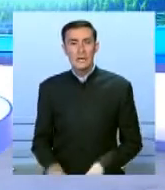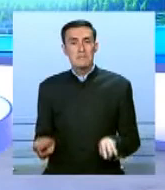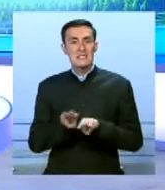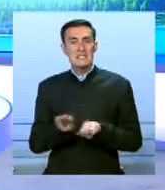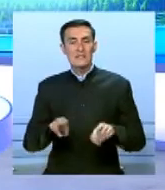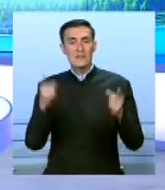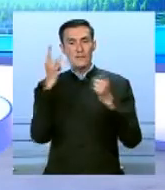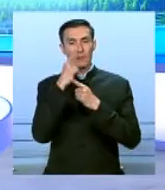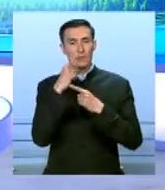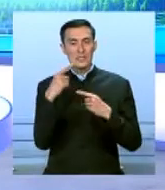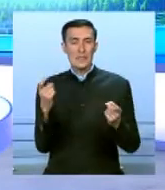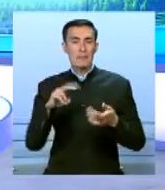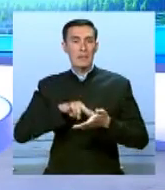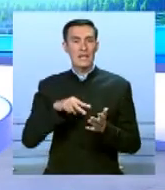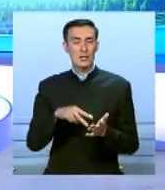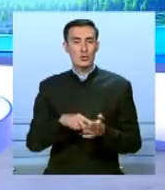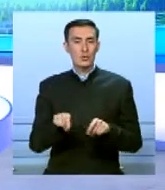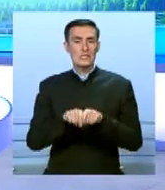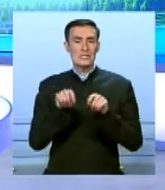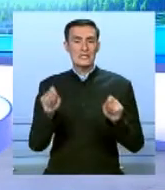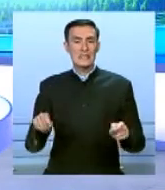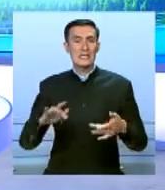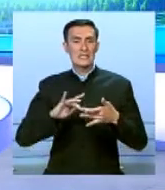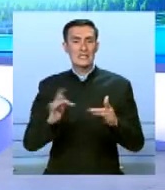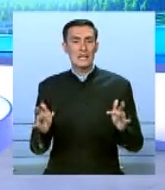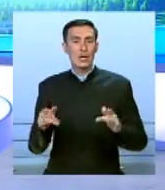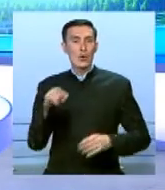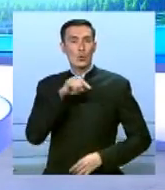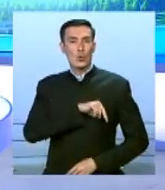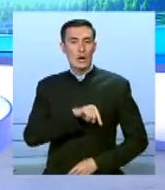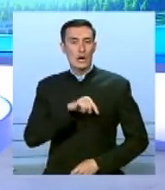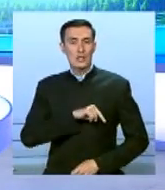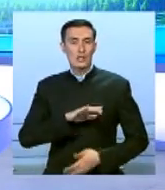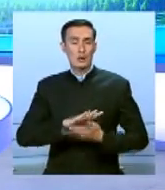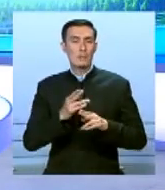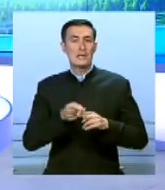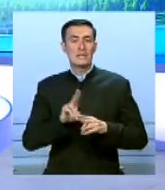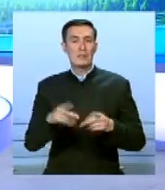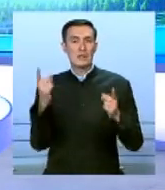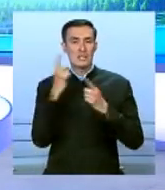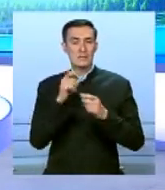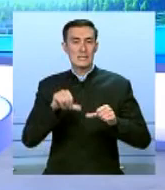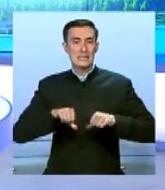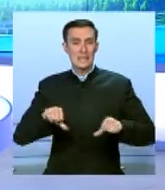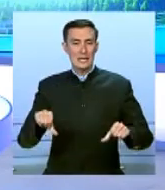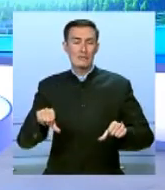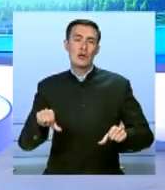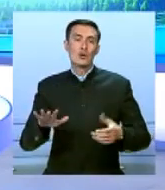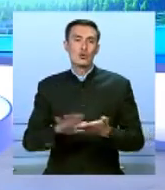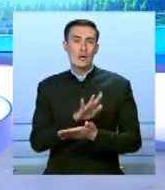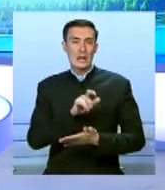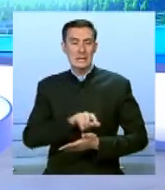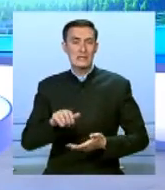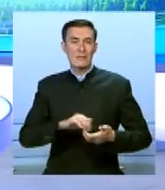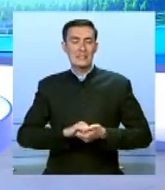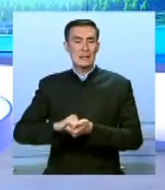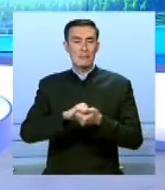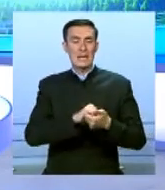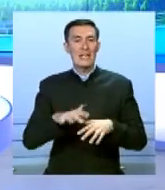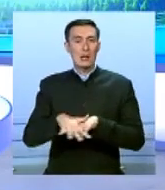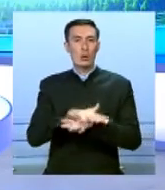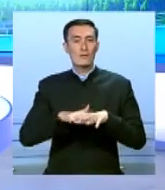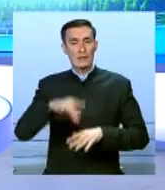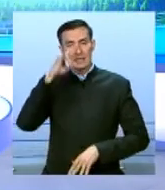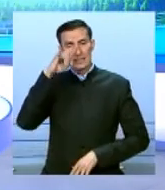Министерство информации и коммуникации планирует создать сайт «Рухани Жангару». Об этом сегодня на расширенном заседании Клуба журналистов Ассамблеи народа Казахстана